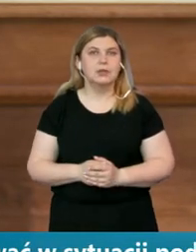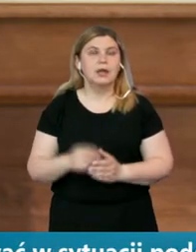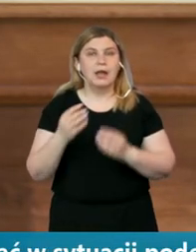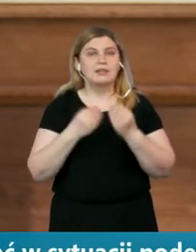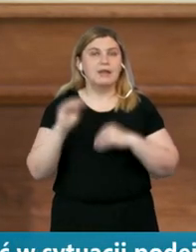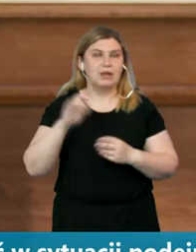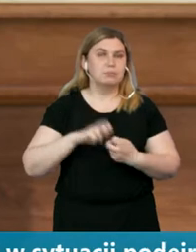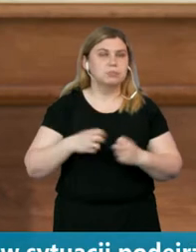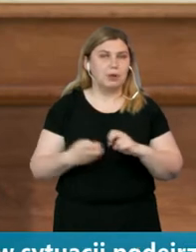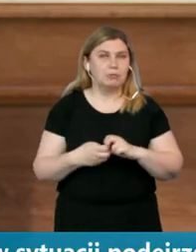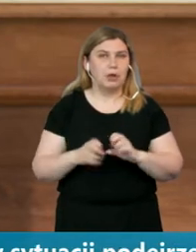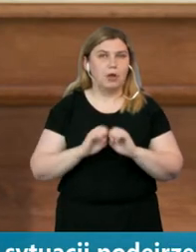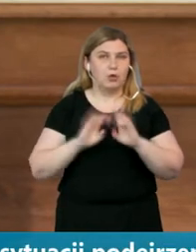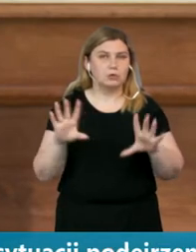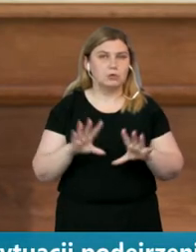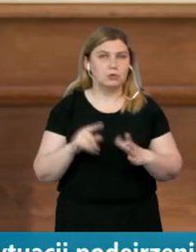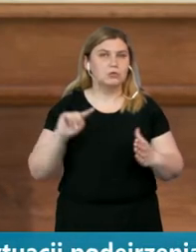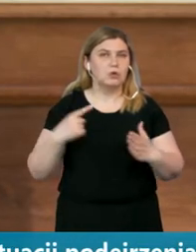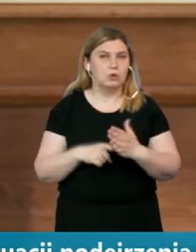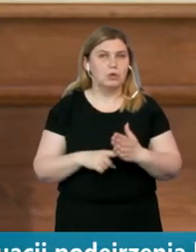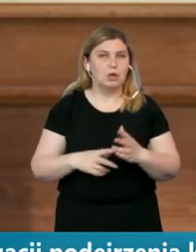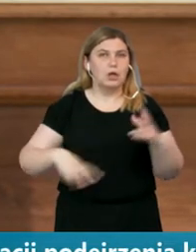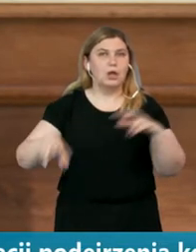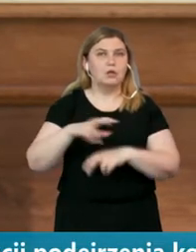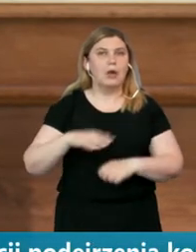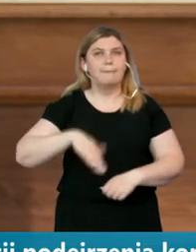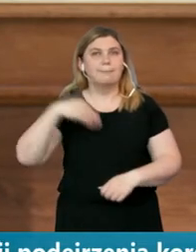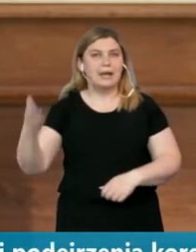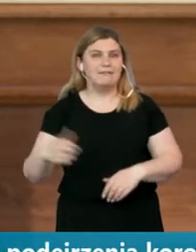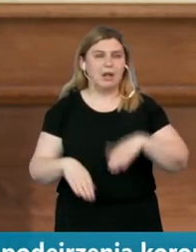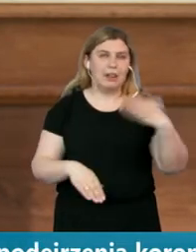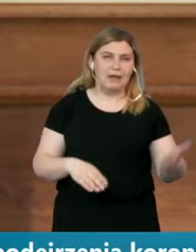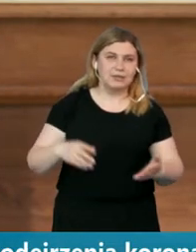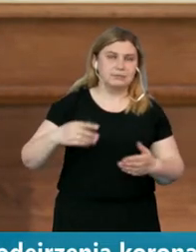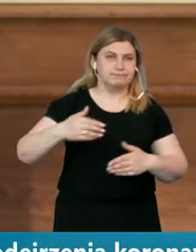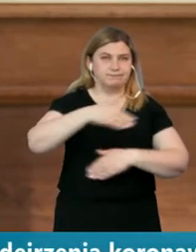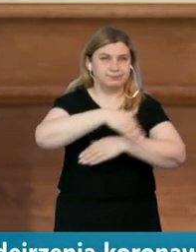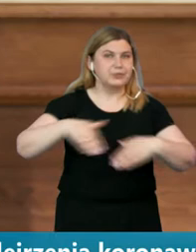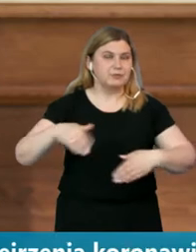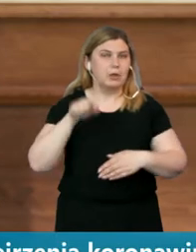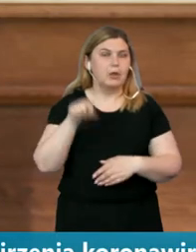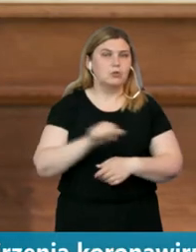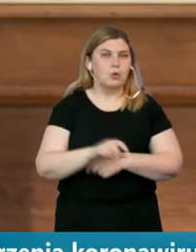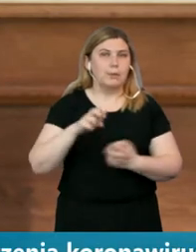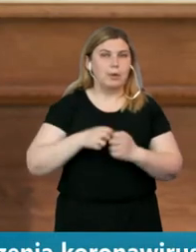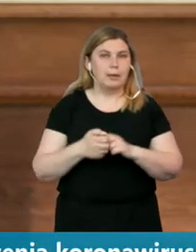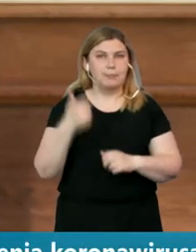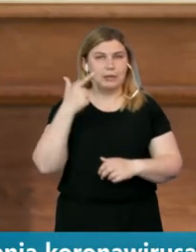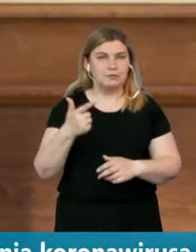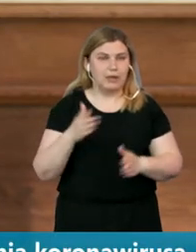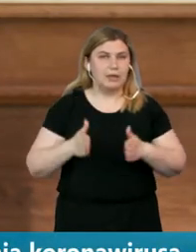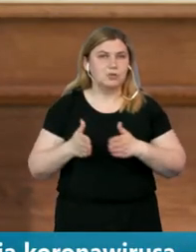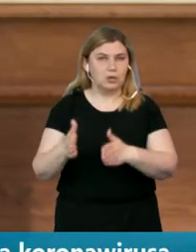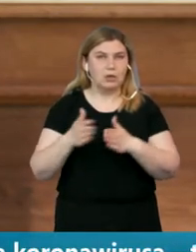problem oczywiście dotyczy ruchu prawy-lewy brzeg. Tutaj jest najwięcej problemów. Mamy tylko 2 drogi i